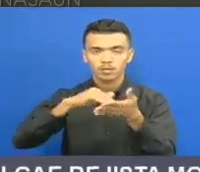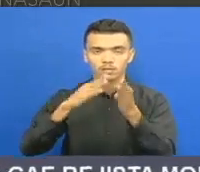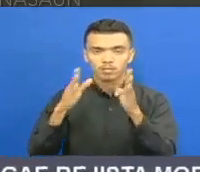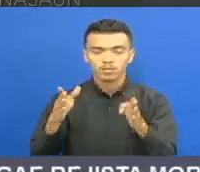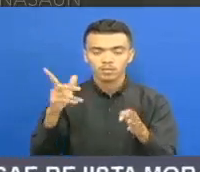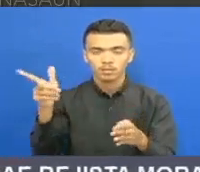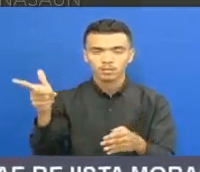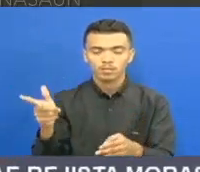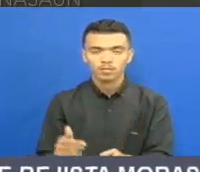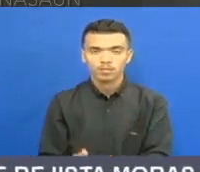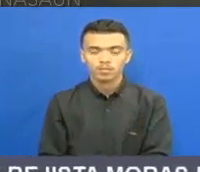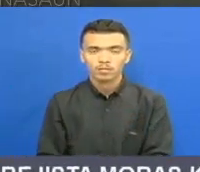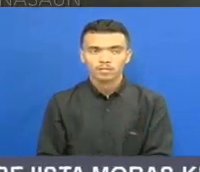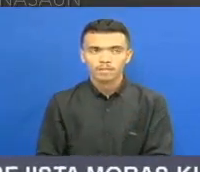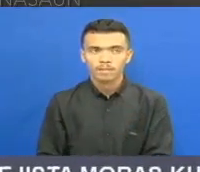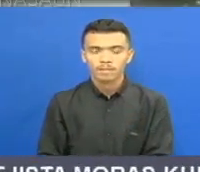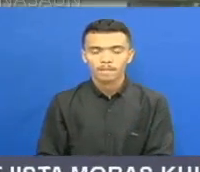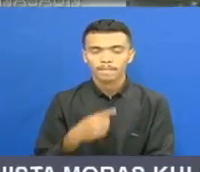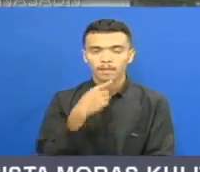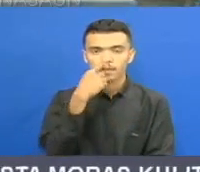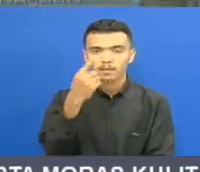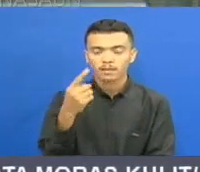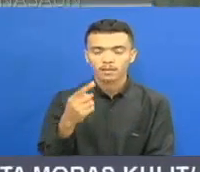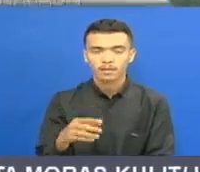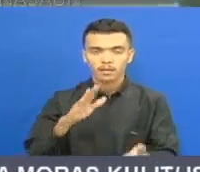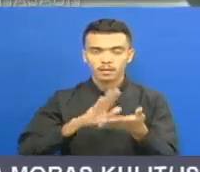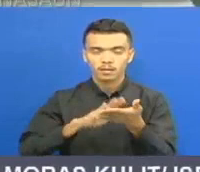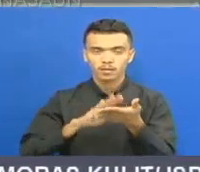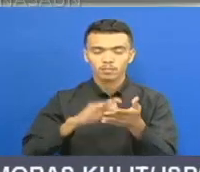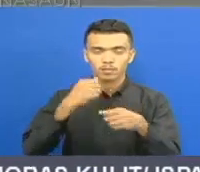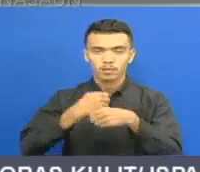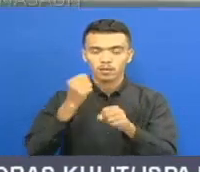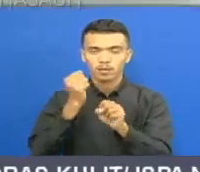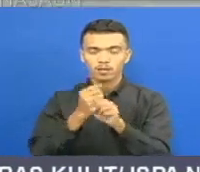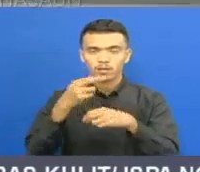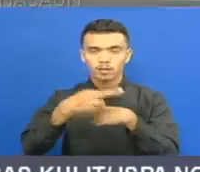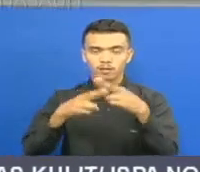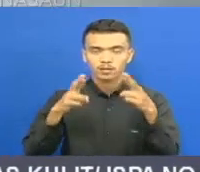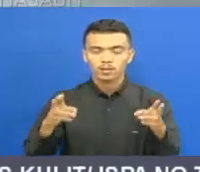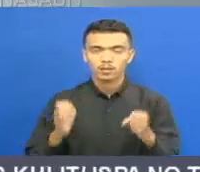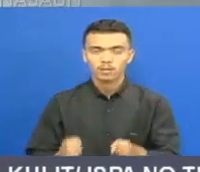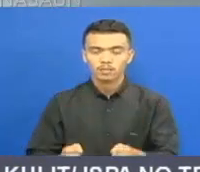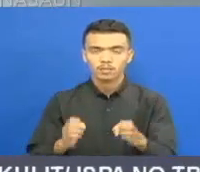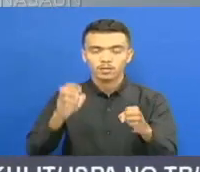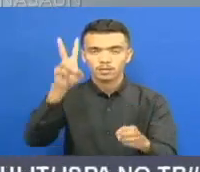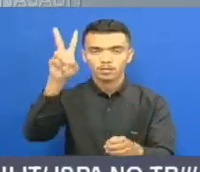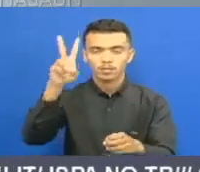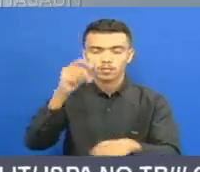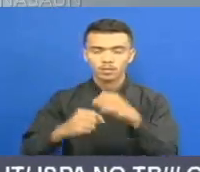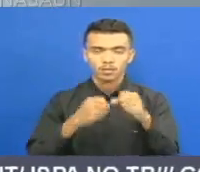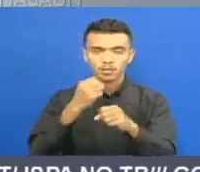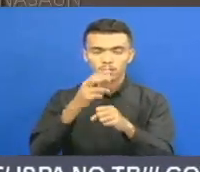baleten. Rogeru Letobere, reforsa, parte eskola, halo ona sala emergensi rua yetinan riun rua sanresin